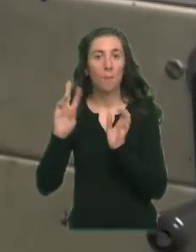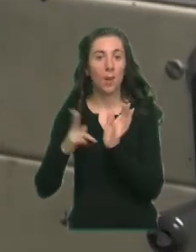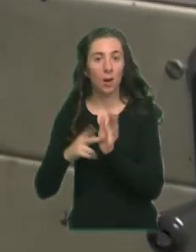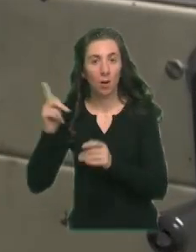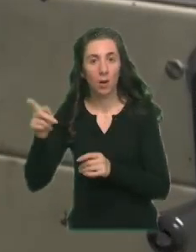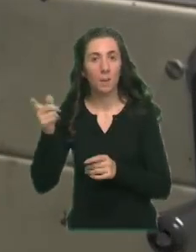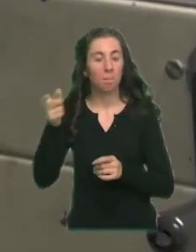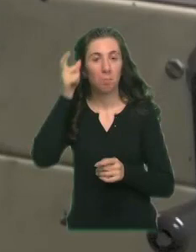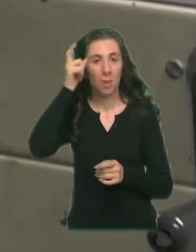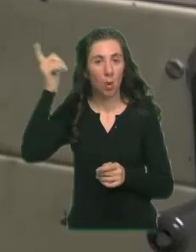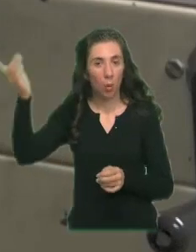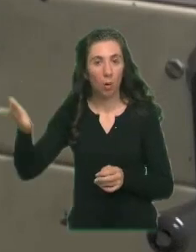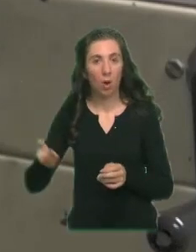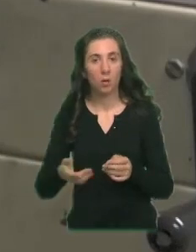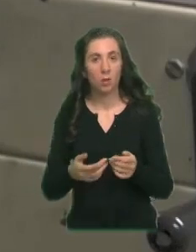Berlina, do Beograda.